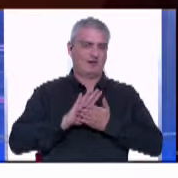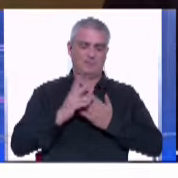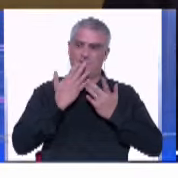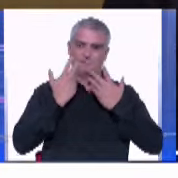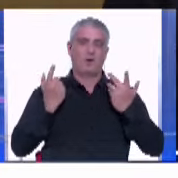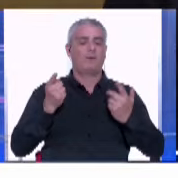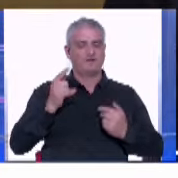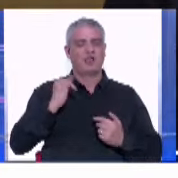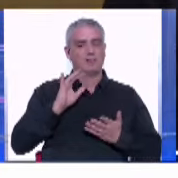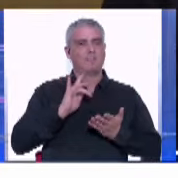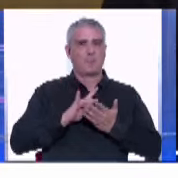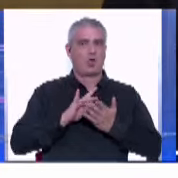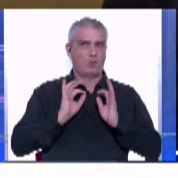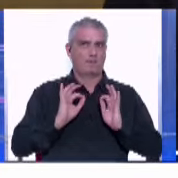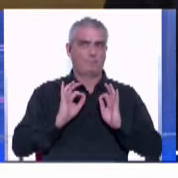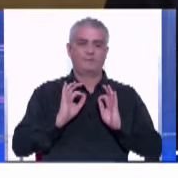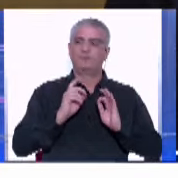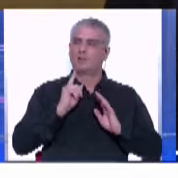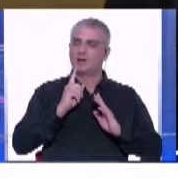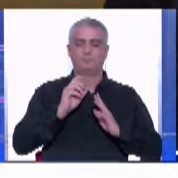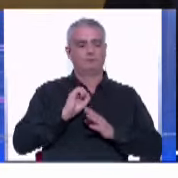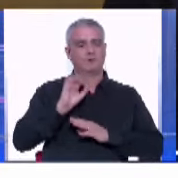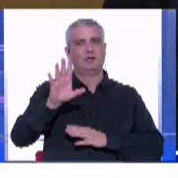ופה בהחלט המקום גם, גם לשלוח